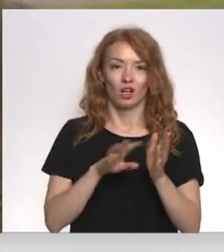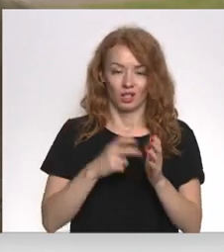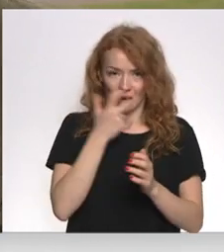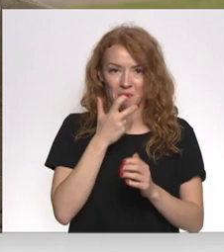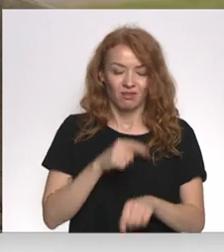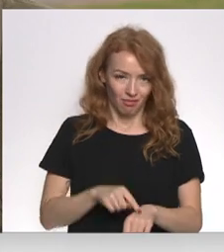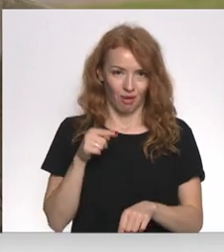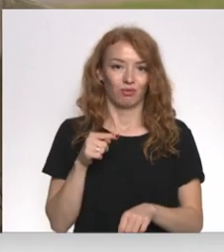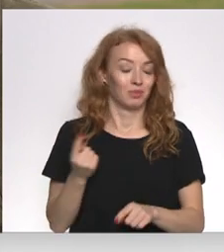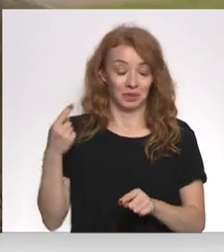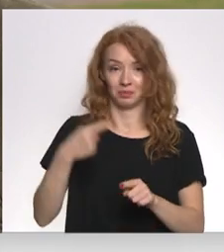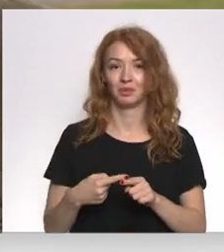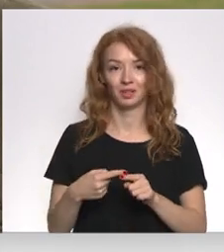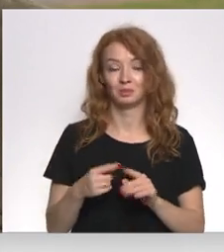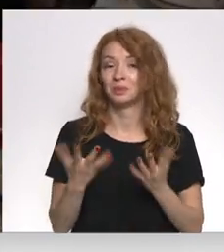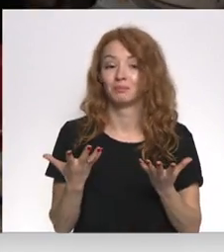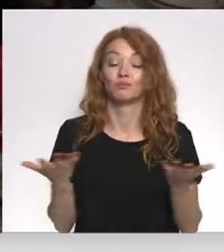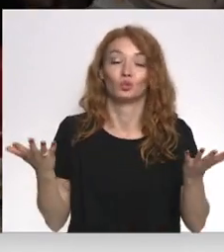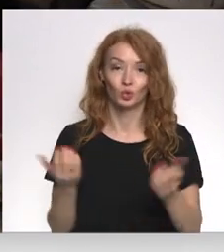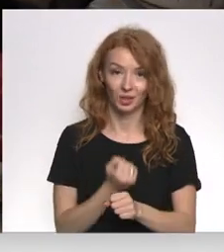bet nu, neko.